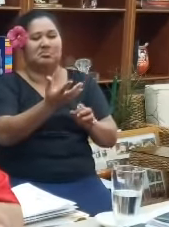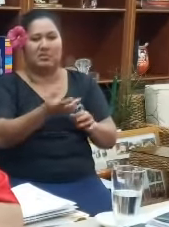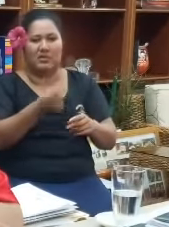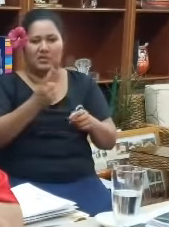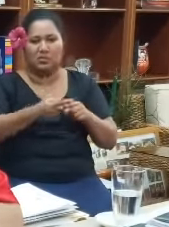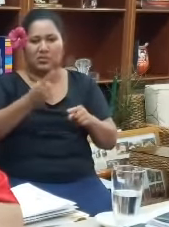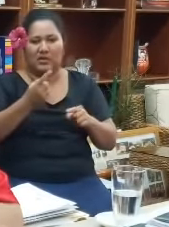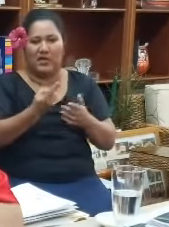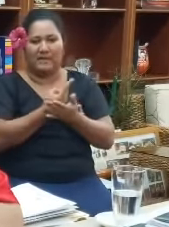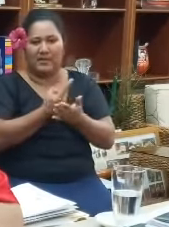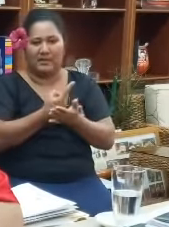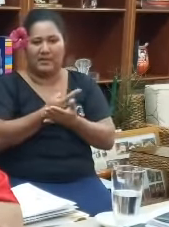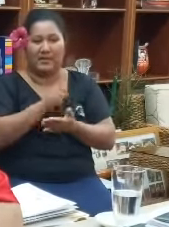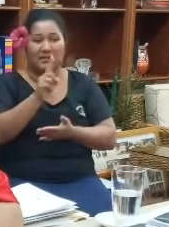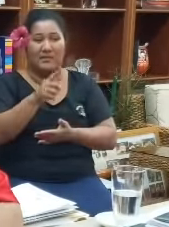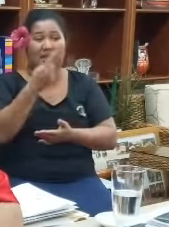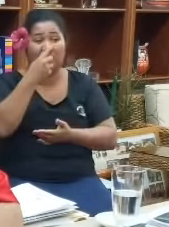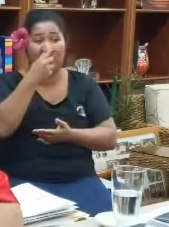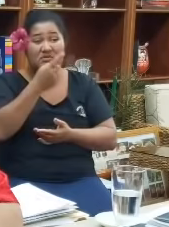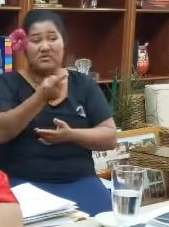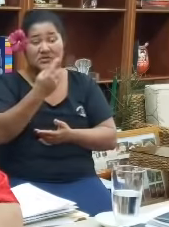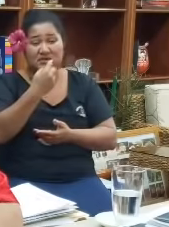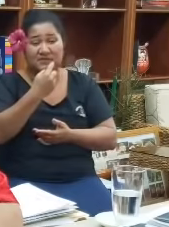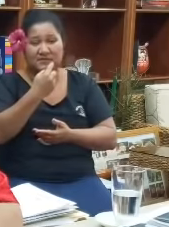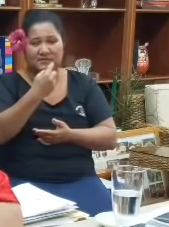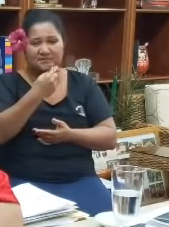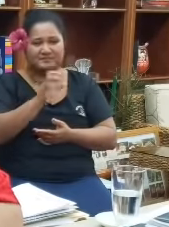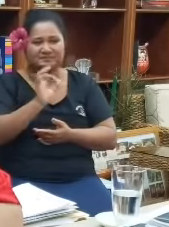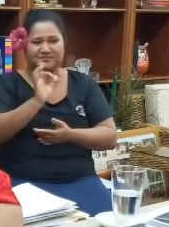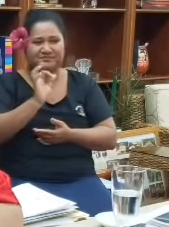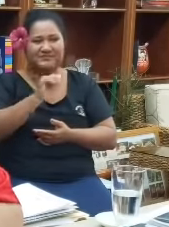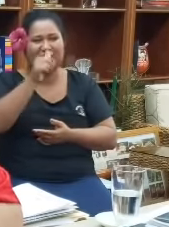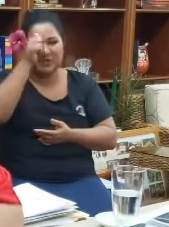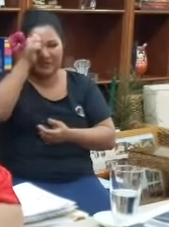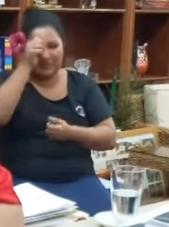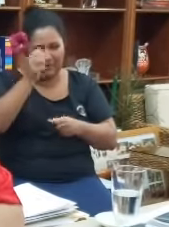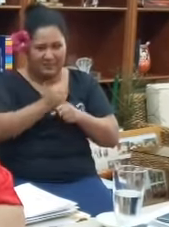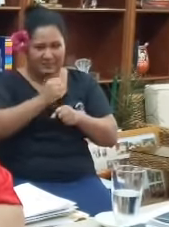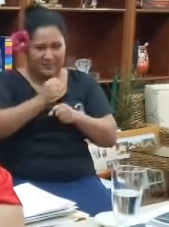Ao tangata fo I fai opunga. On mo kwa leilo, a fai se mea.